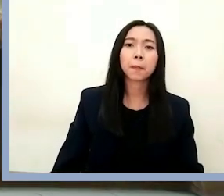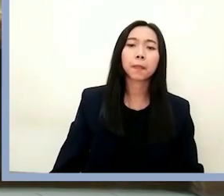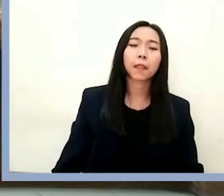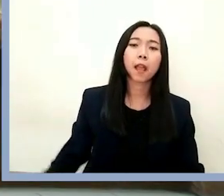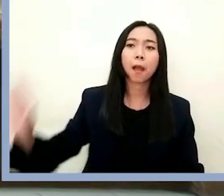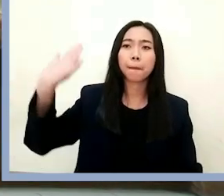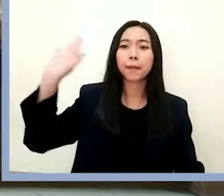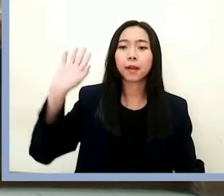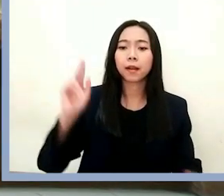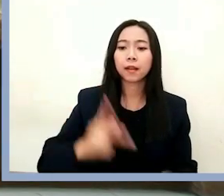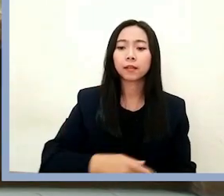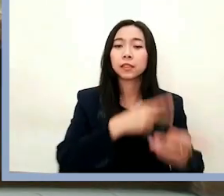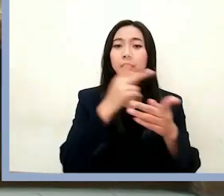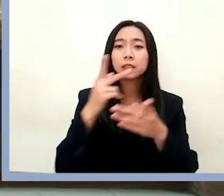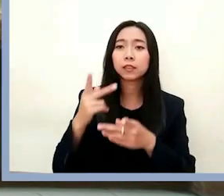kau